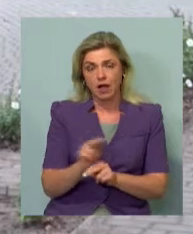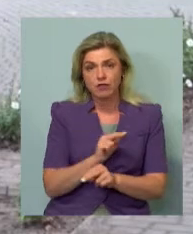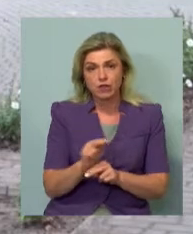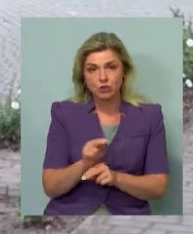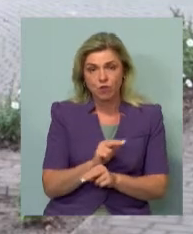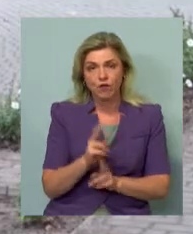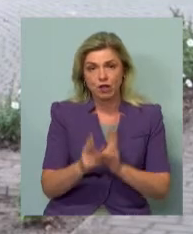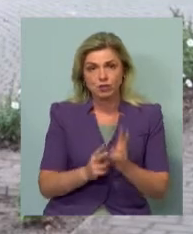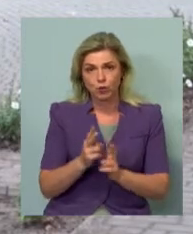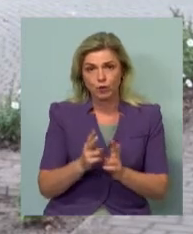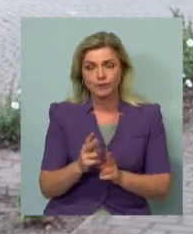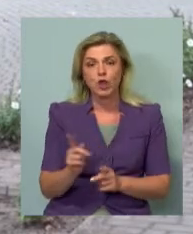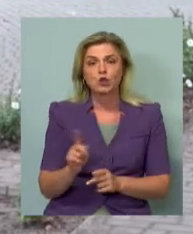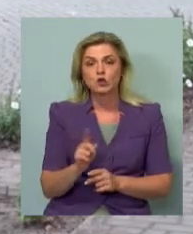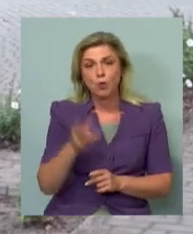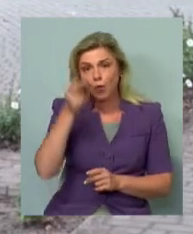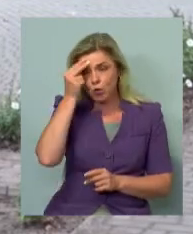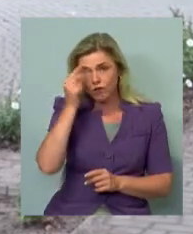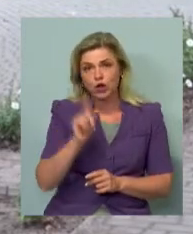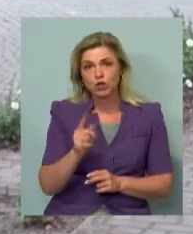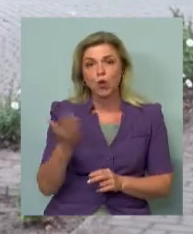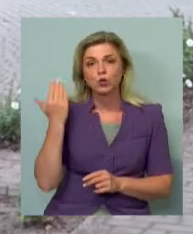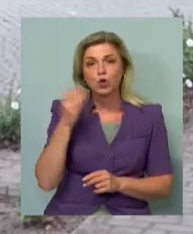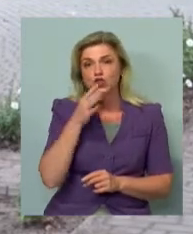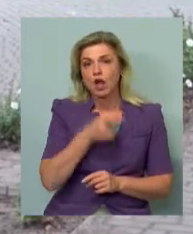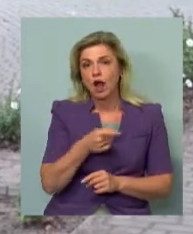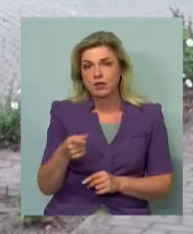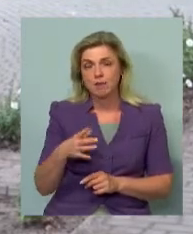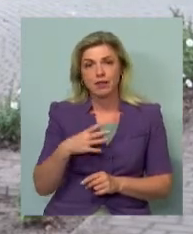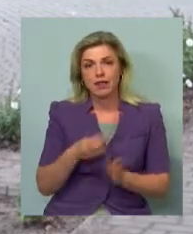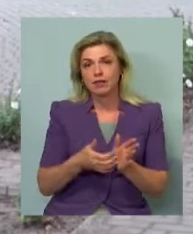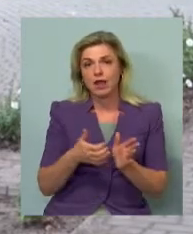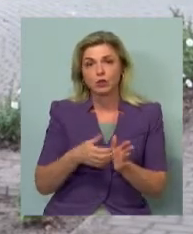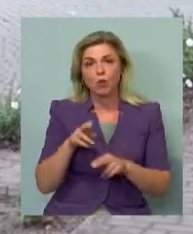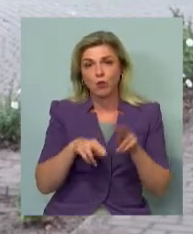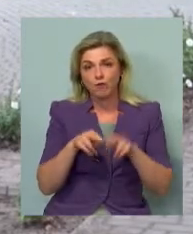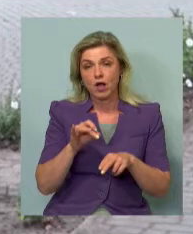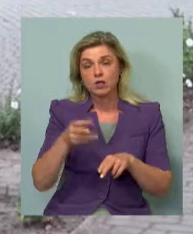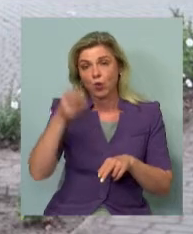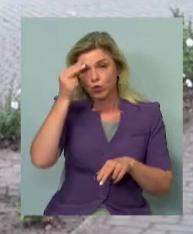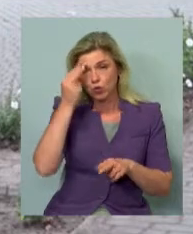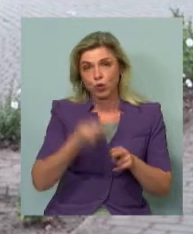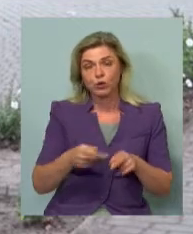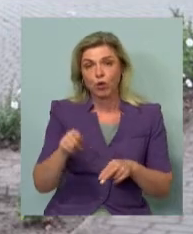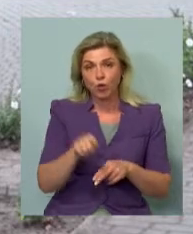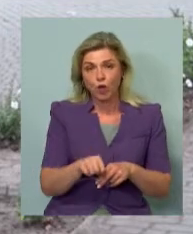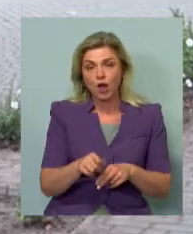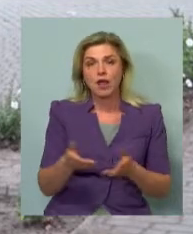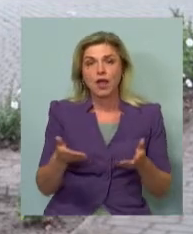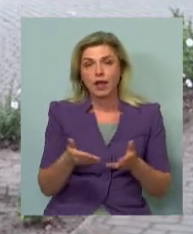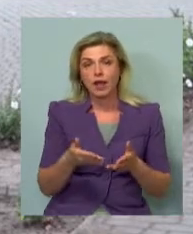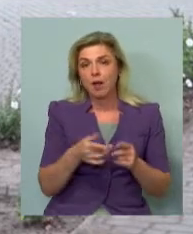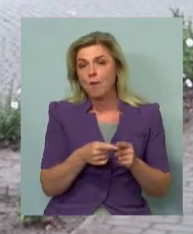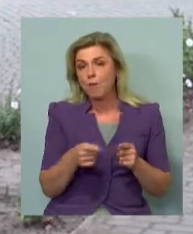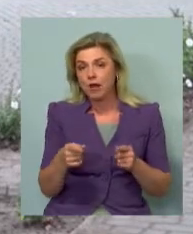щоб в той час було недобудовано, і з урахуванням того, які